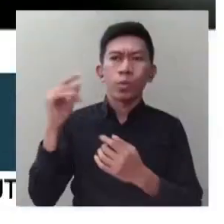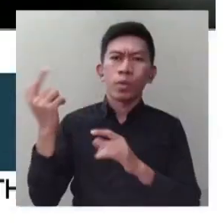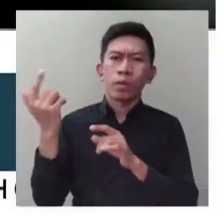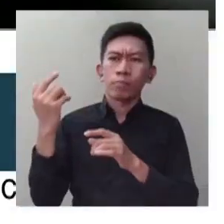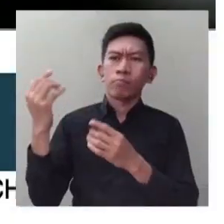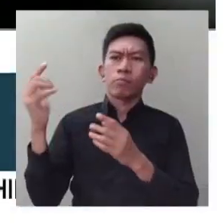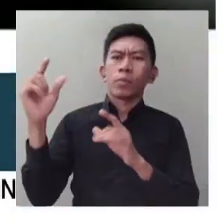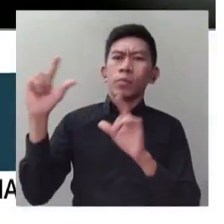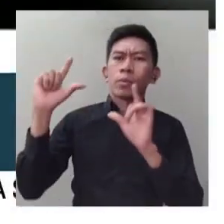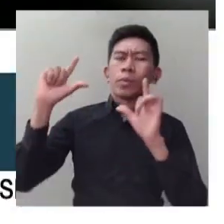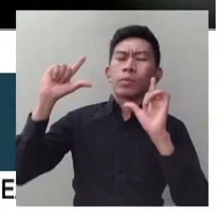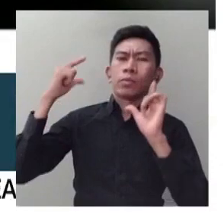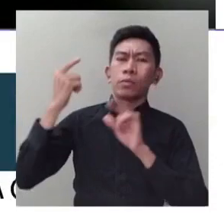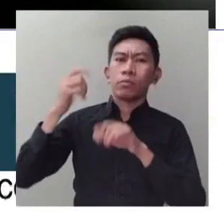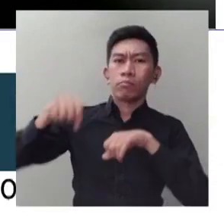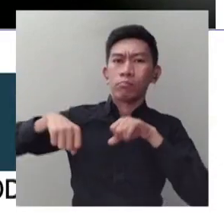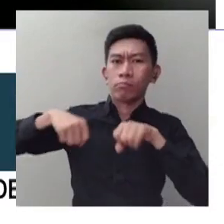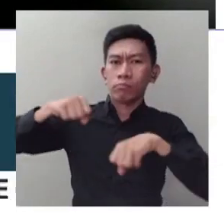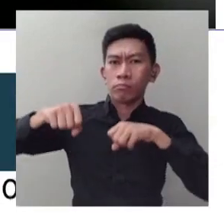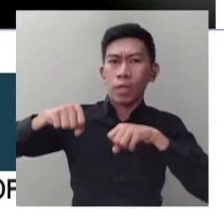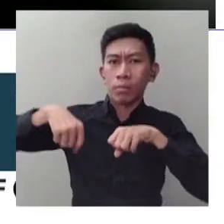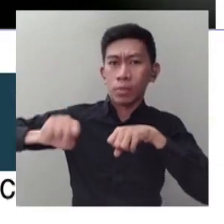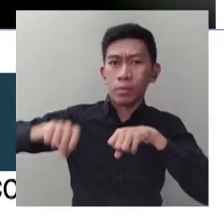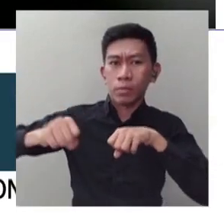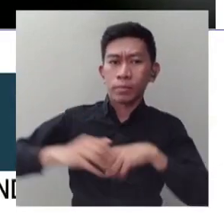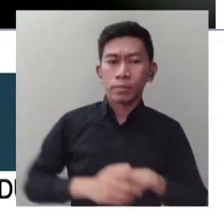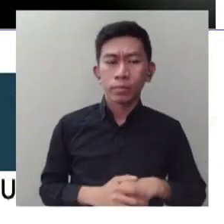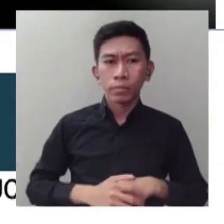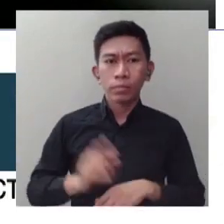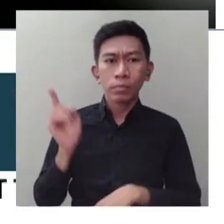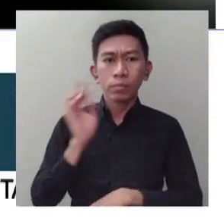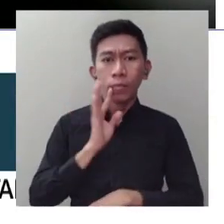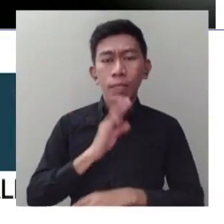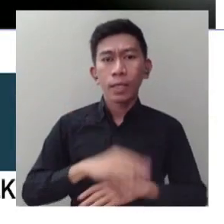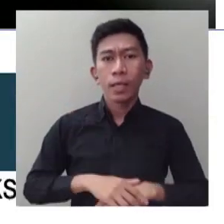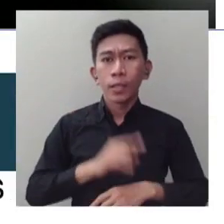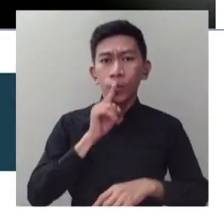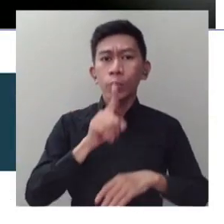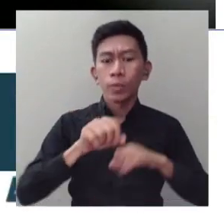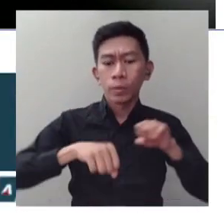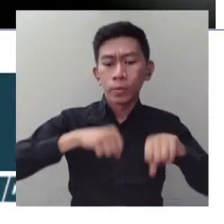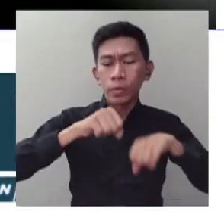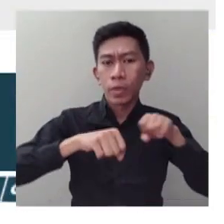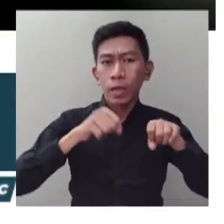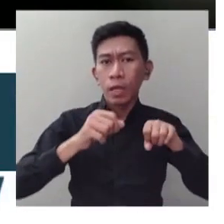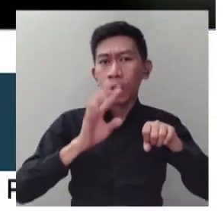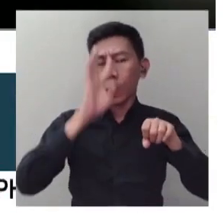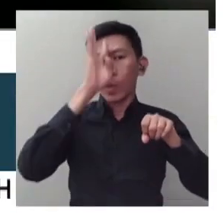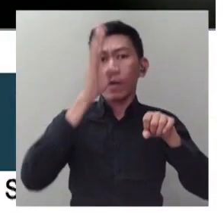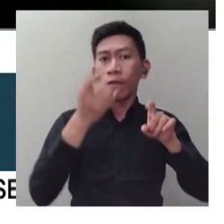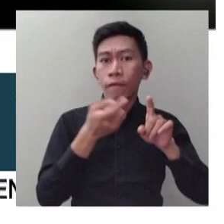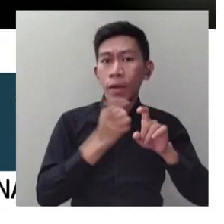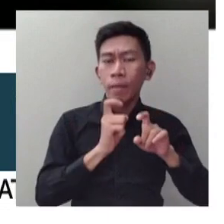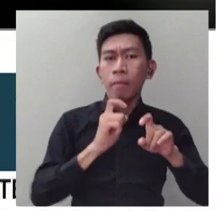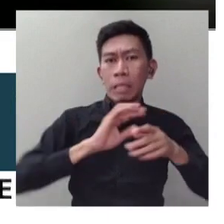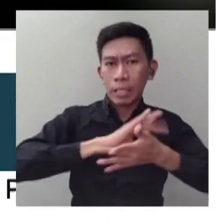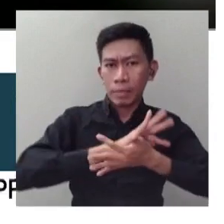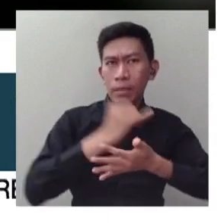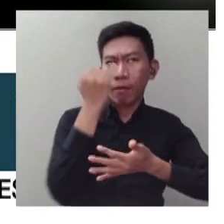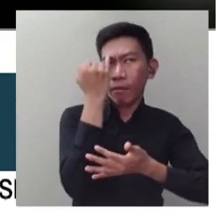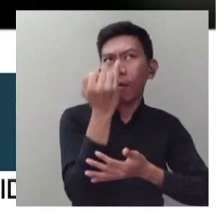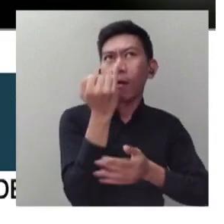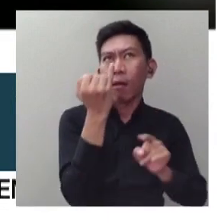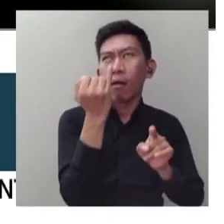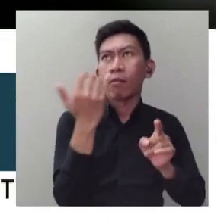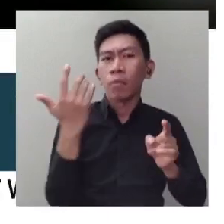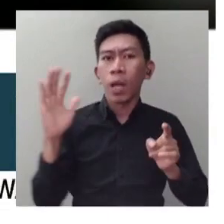The bike lane was created dahil sa pandemya, no? Kasi nawala ho ang public transport. Ngayon, bumabalik na tayo